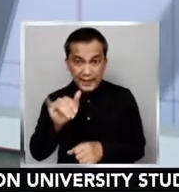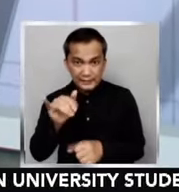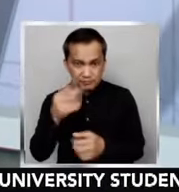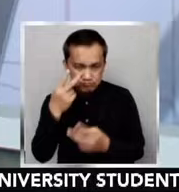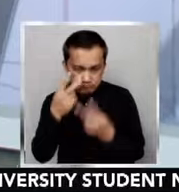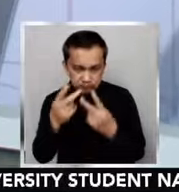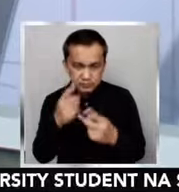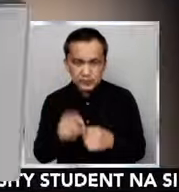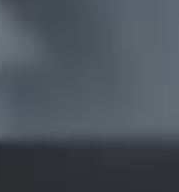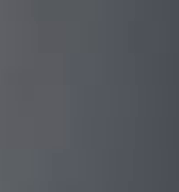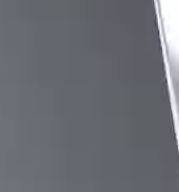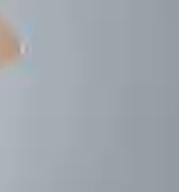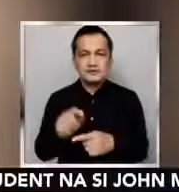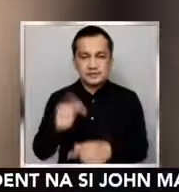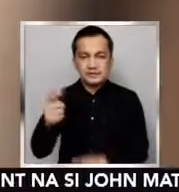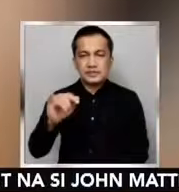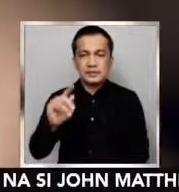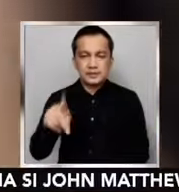JP